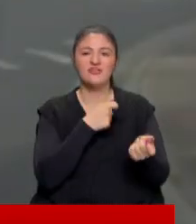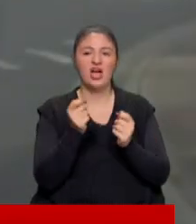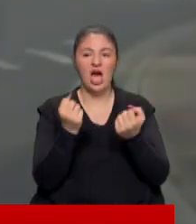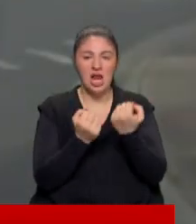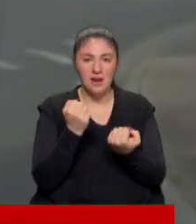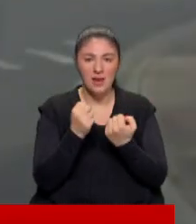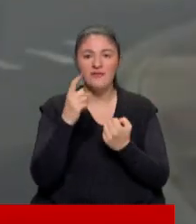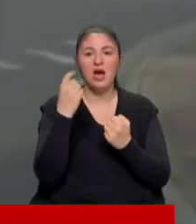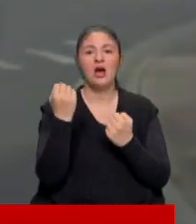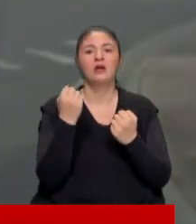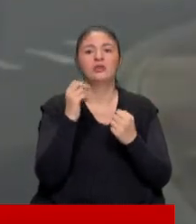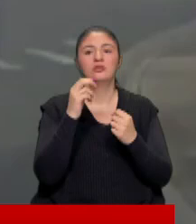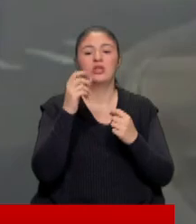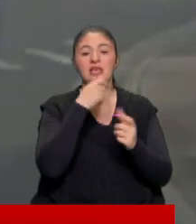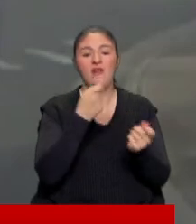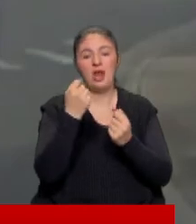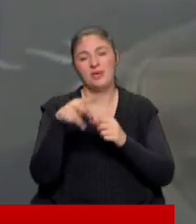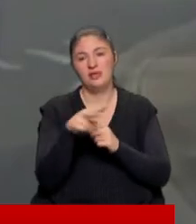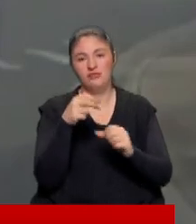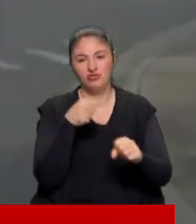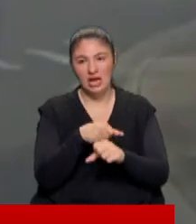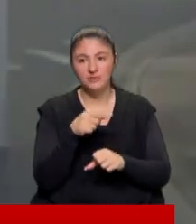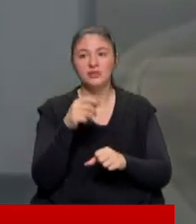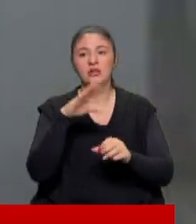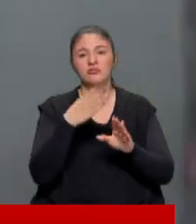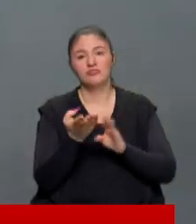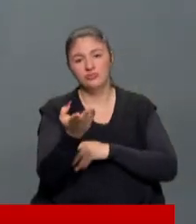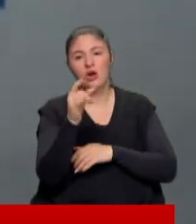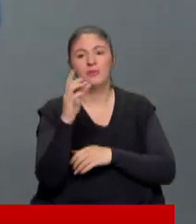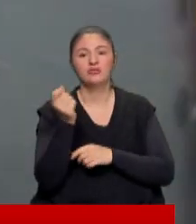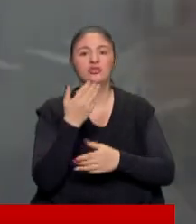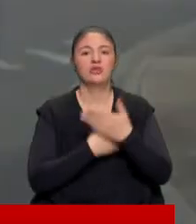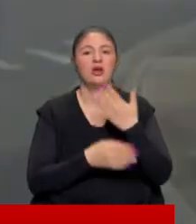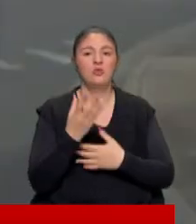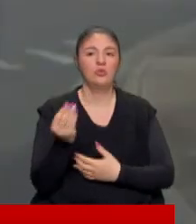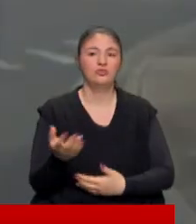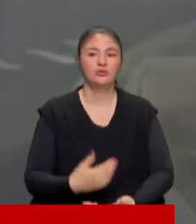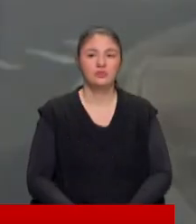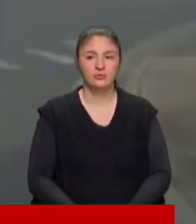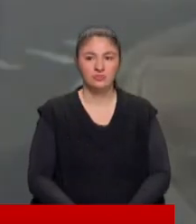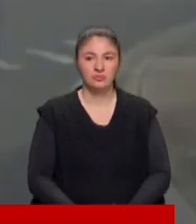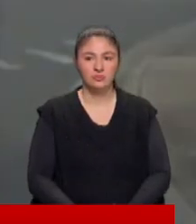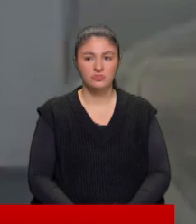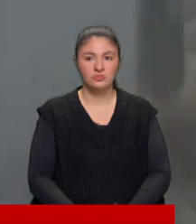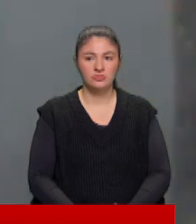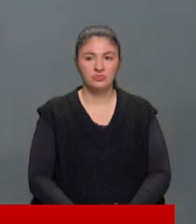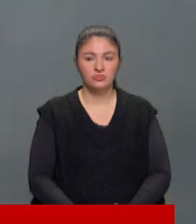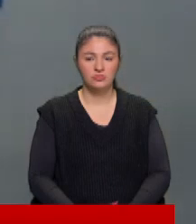ve bir otomobile çarptı. Kontrolden çıkan ambulans devrildi. 15 kişi kazada yaralandı.